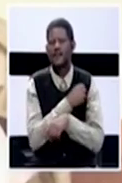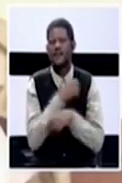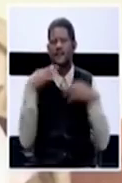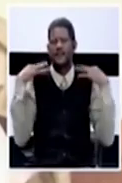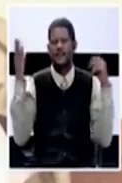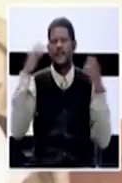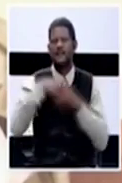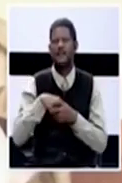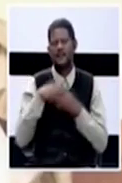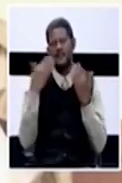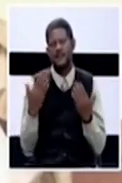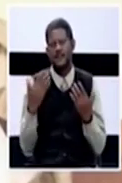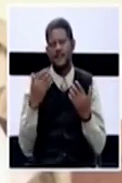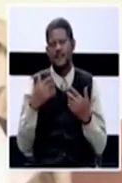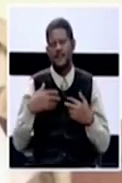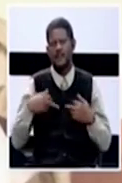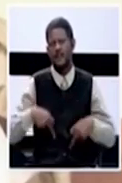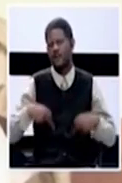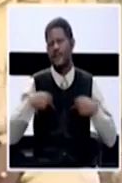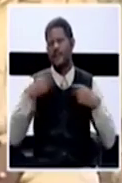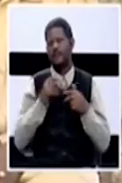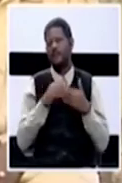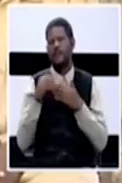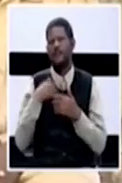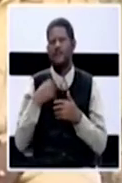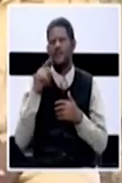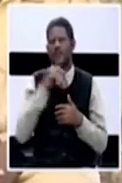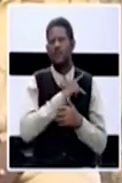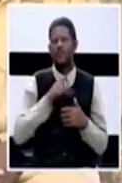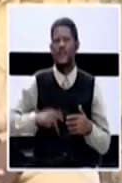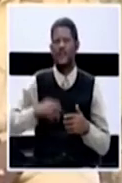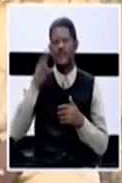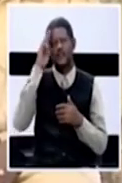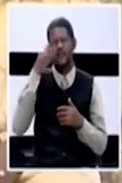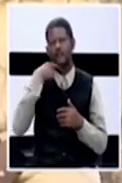ኣትየ እጂ ነፍሰይ እውን መርሕ ኣለኹ ማለት እዩ። ሽማይ ንጉሰ ስእላ ይበሃል።